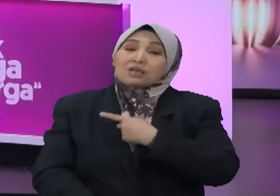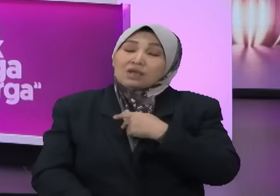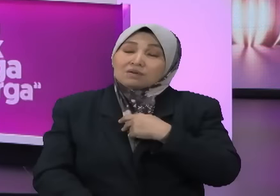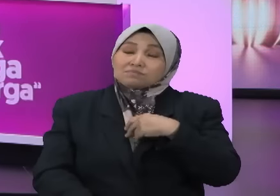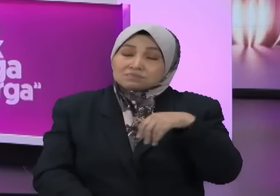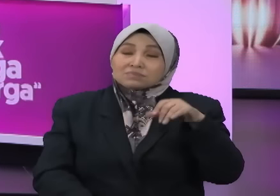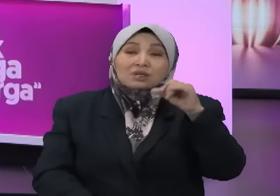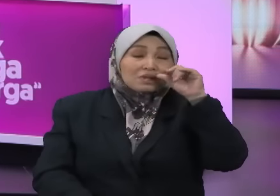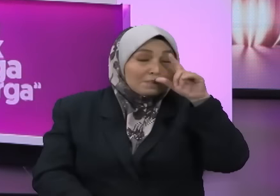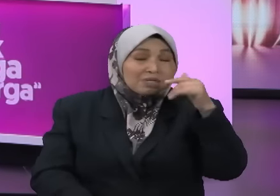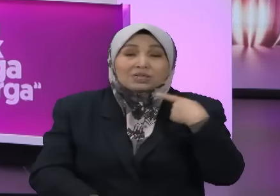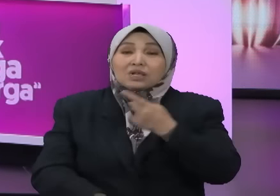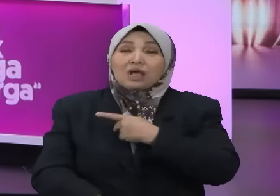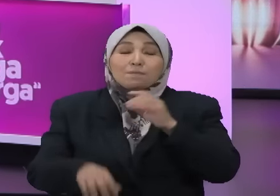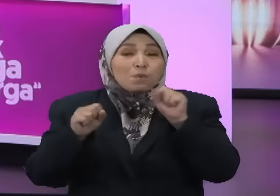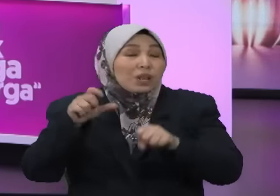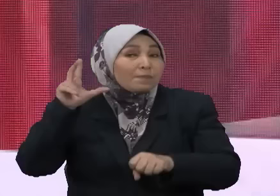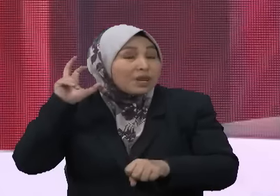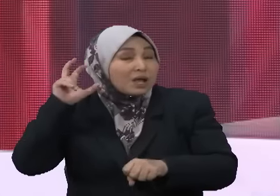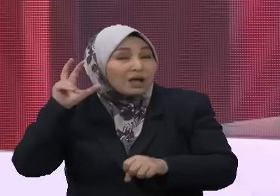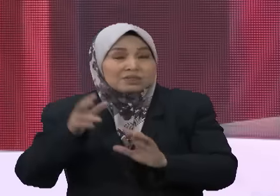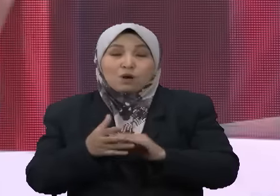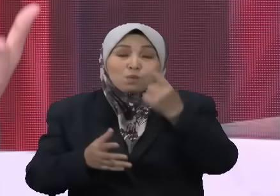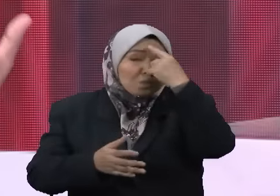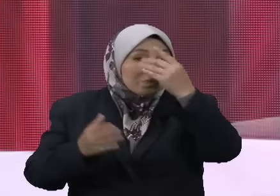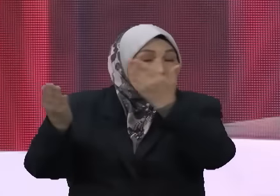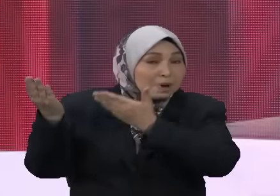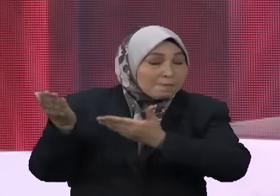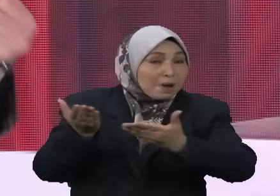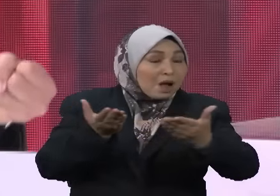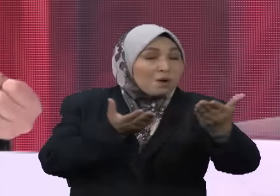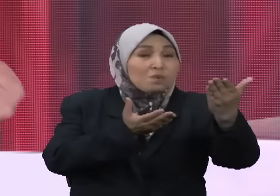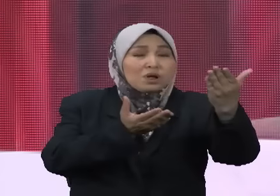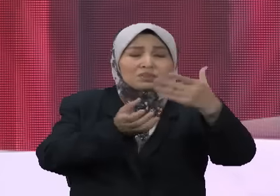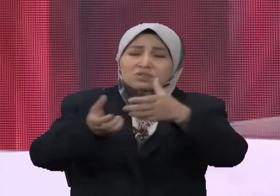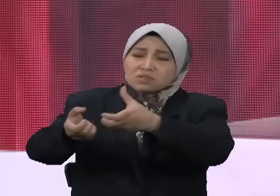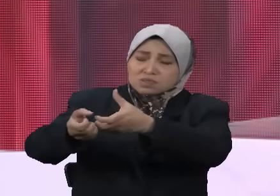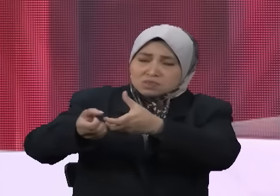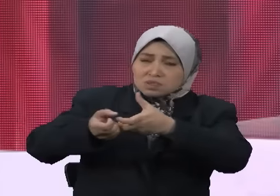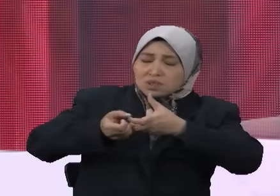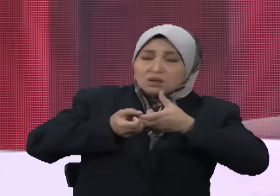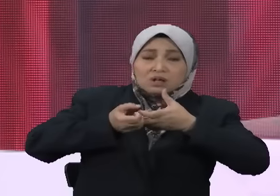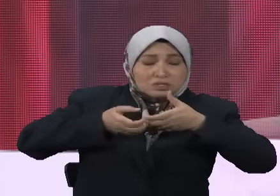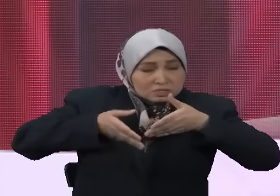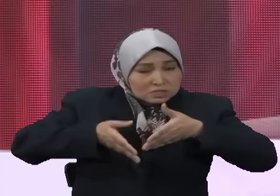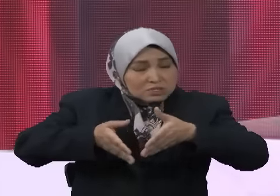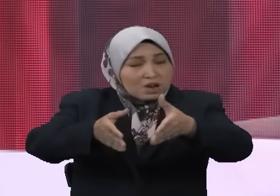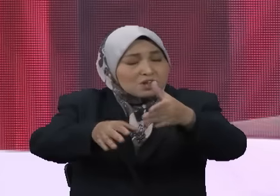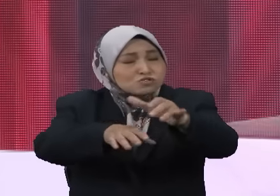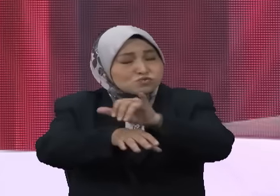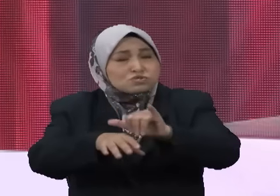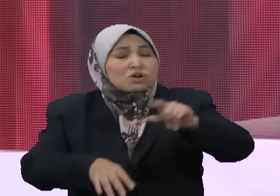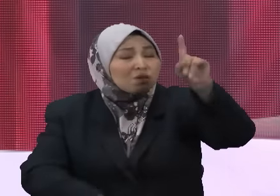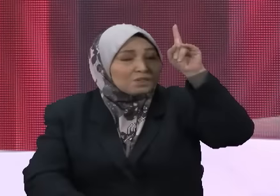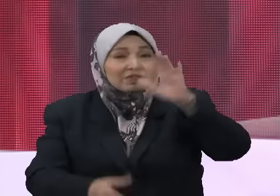ni tanggungjawab itu jatuh kepada kita yang boleh mendengar ni untuk membawa mereka bersama tarik tangan mereka bersama-sama ke Jalan syurga Allah Subhanahu